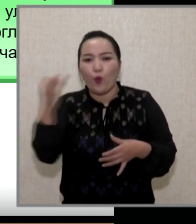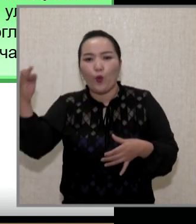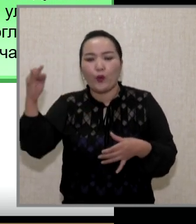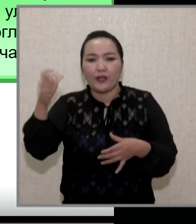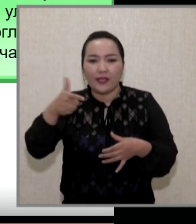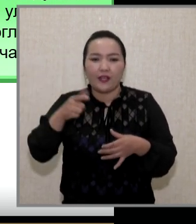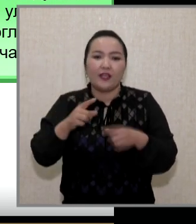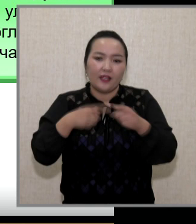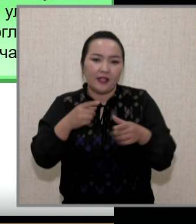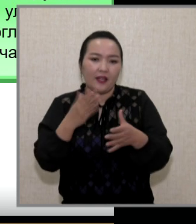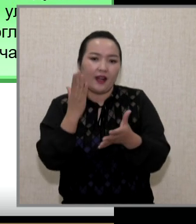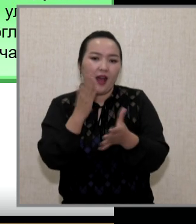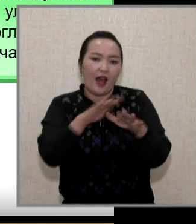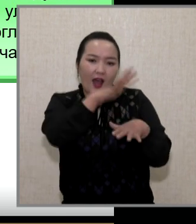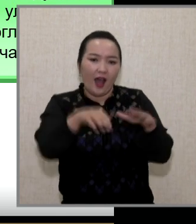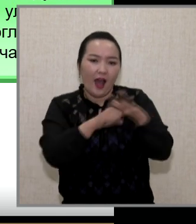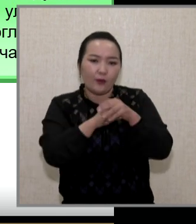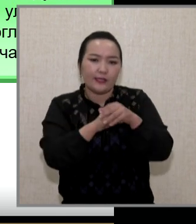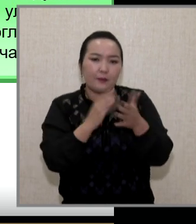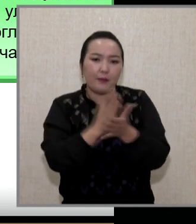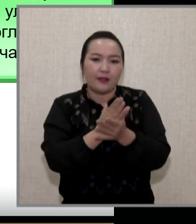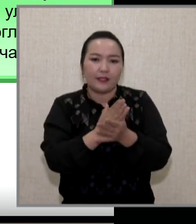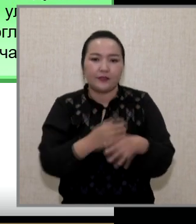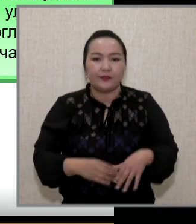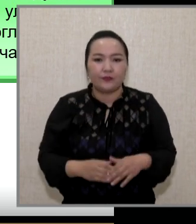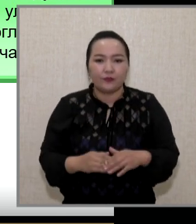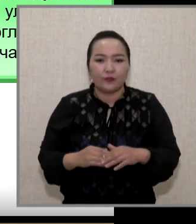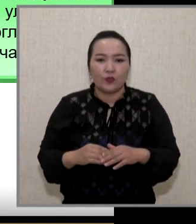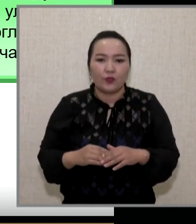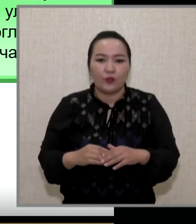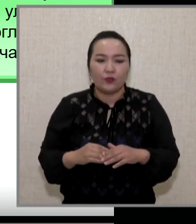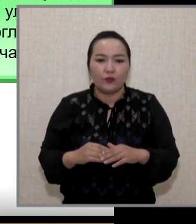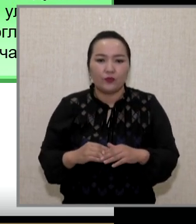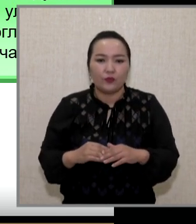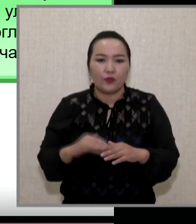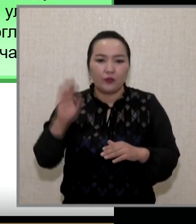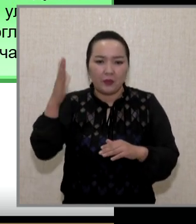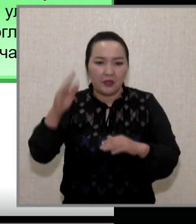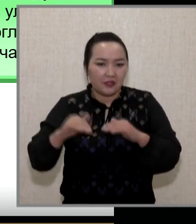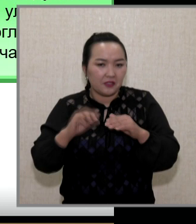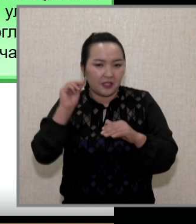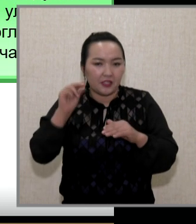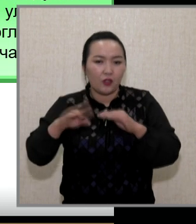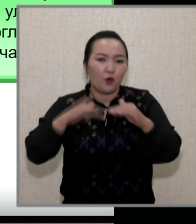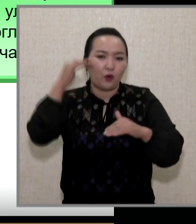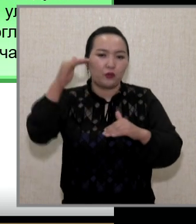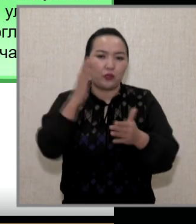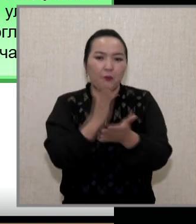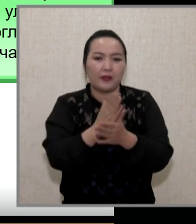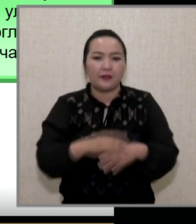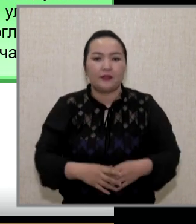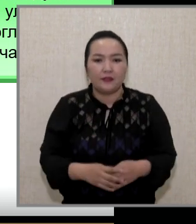байдаг. За бусад гадаад орнд байдаг тижээвэр хоньнуудтай харьцуулж үзэх юм бол үл орлогдох амин хүчил нь монгол хоньны маханд